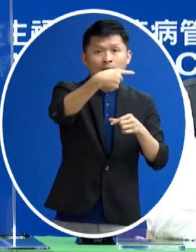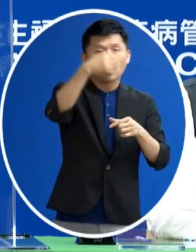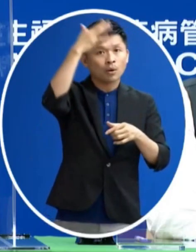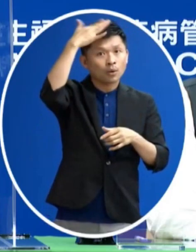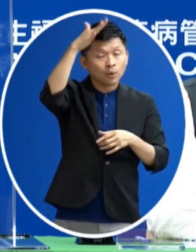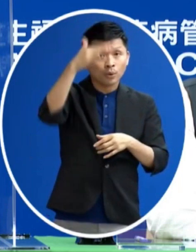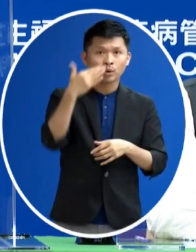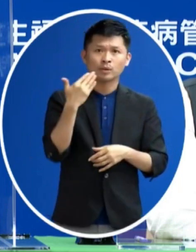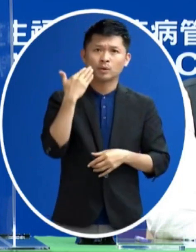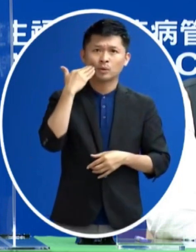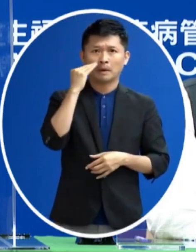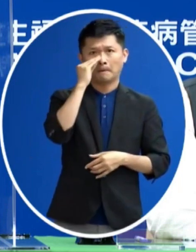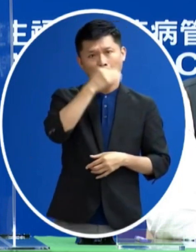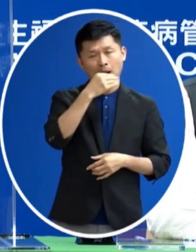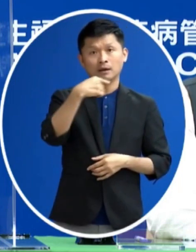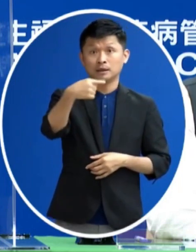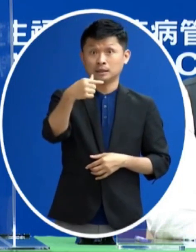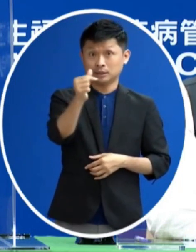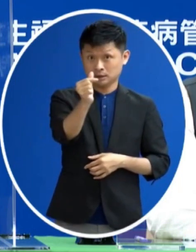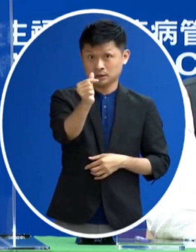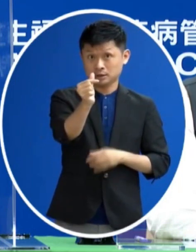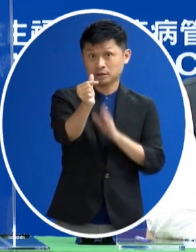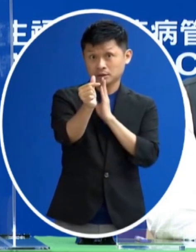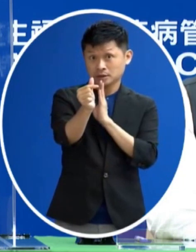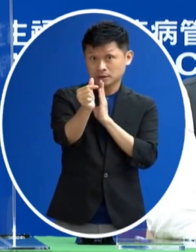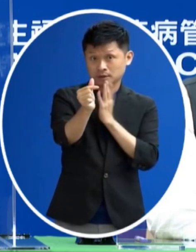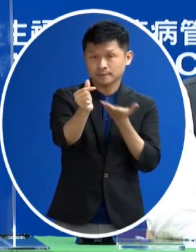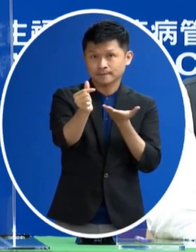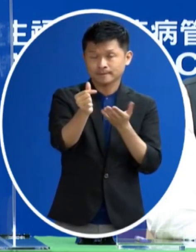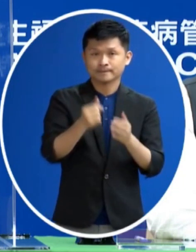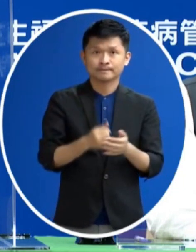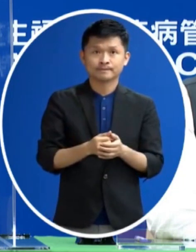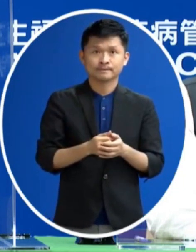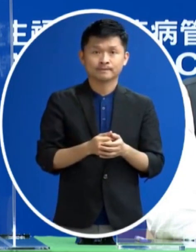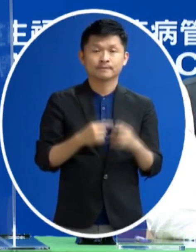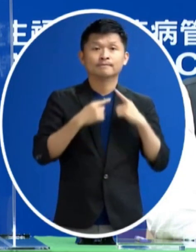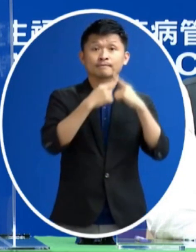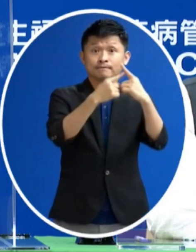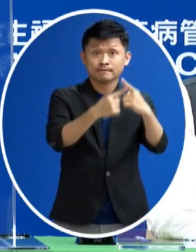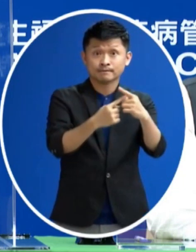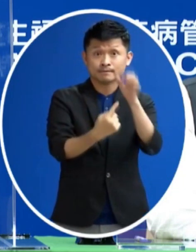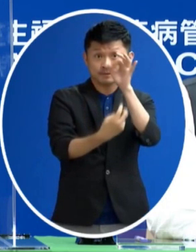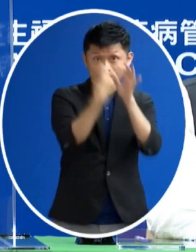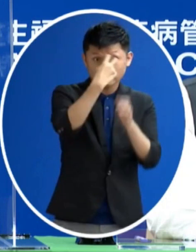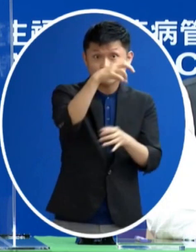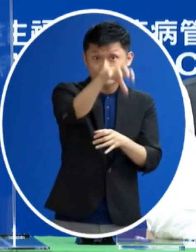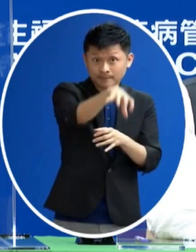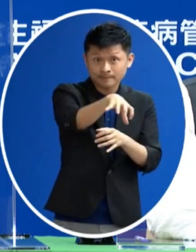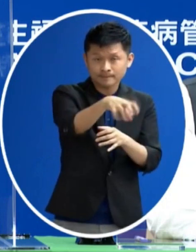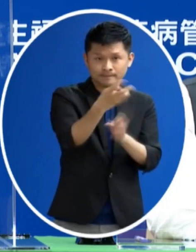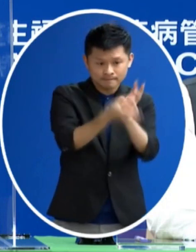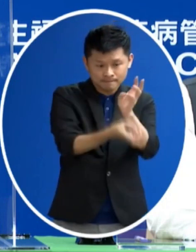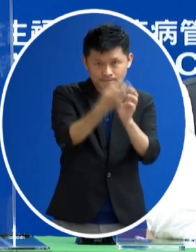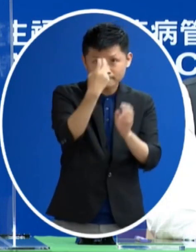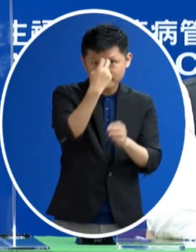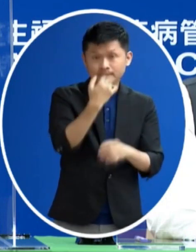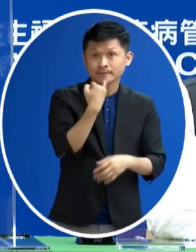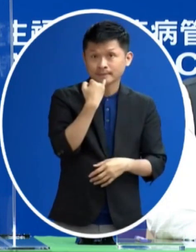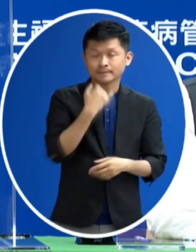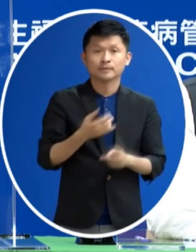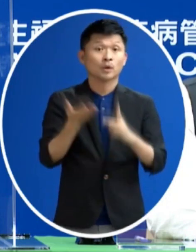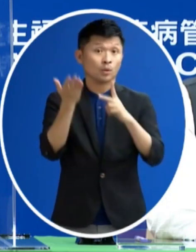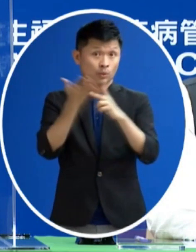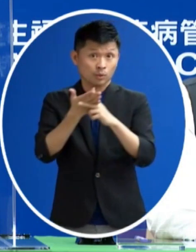那阳性的话，哦，那如果是阳性的话，那就可以到采检站去采。但另外一种是他在居